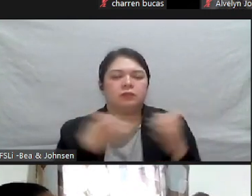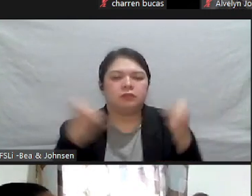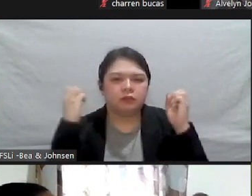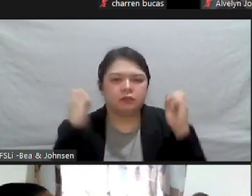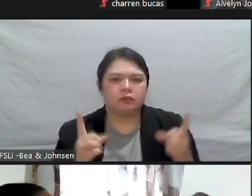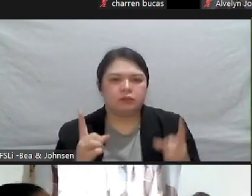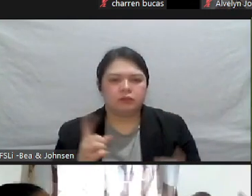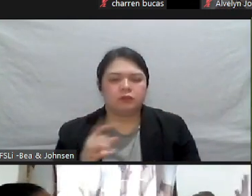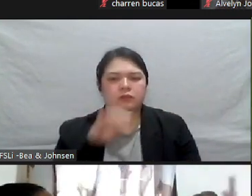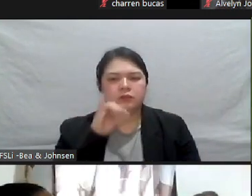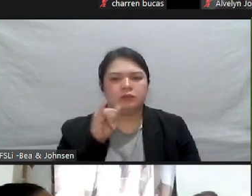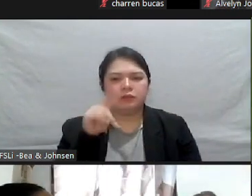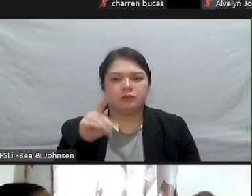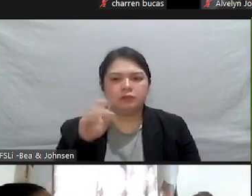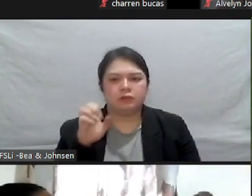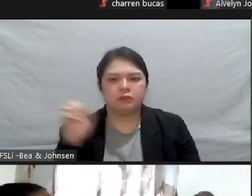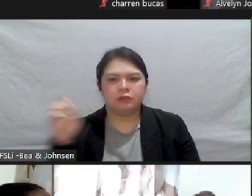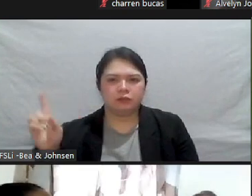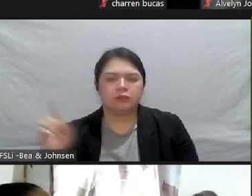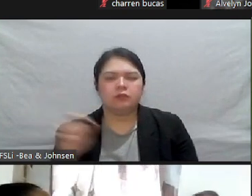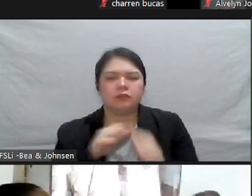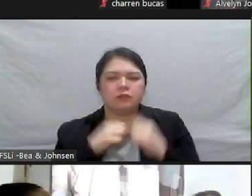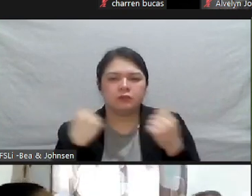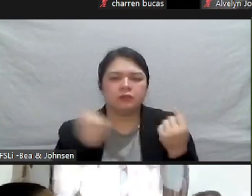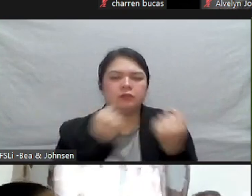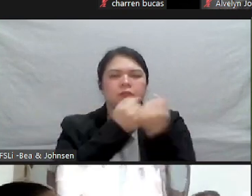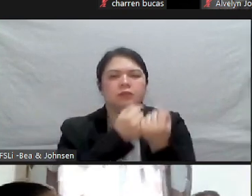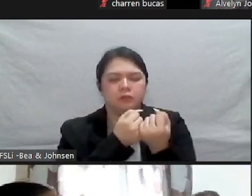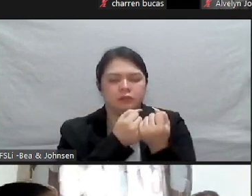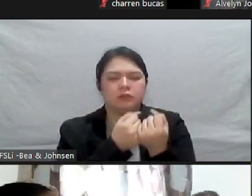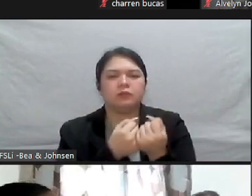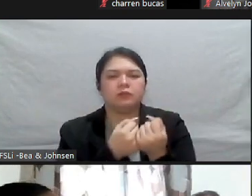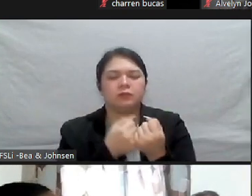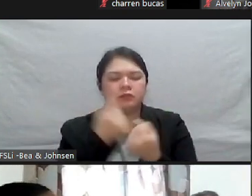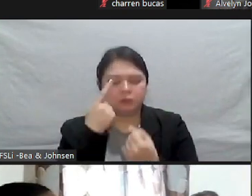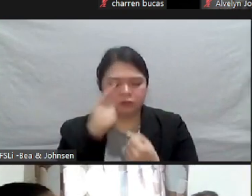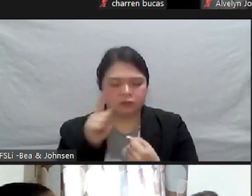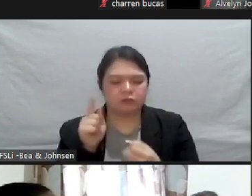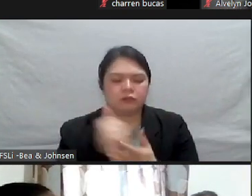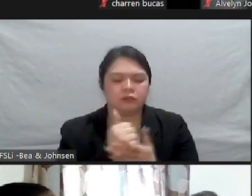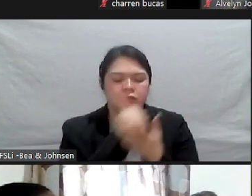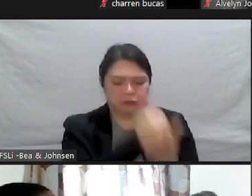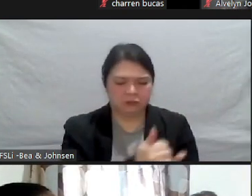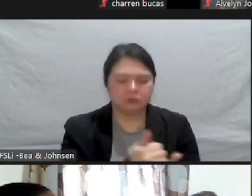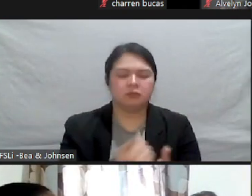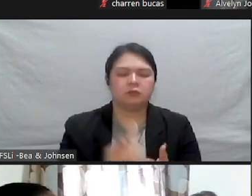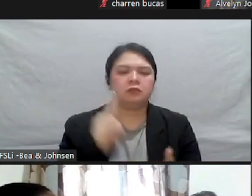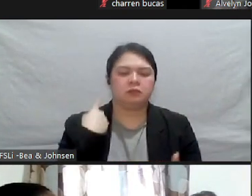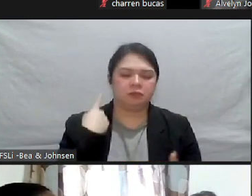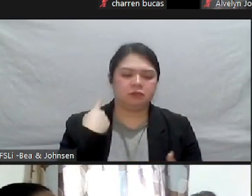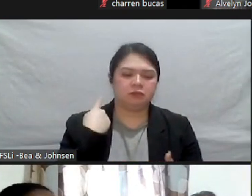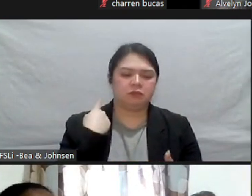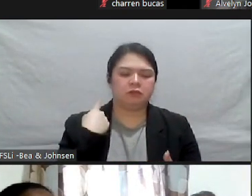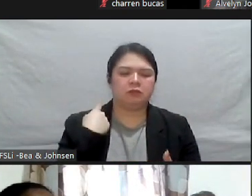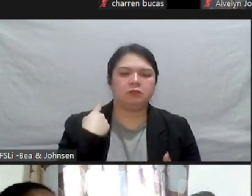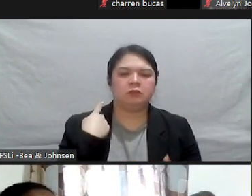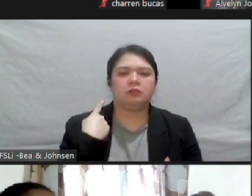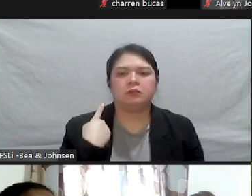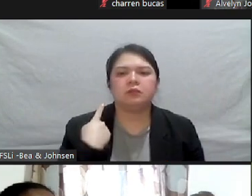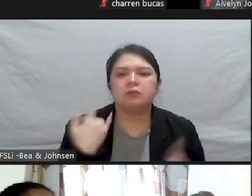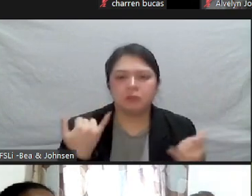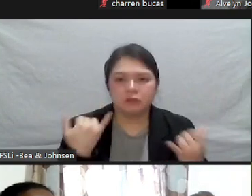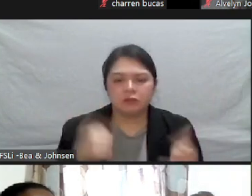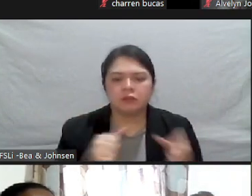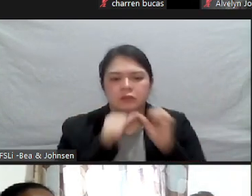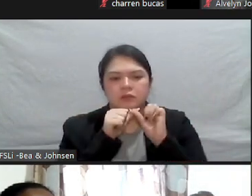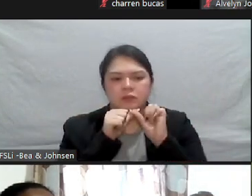iPad. So, paano yung support na sinasabi natin para matulungan ang ating mga katutubong pamayanan na mapanatili